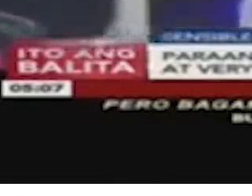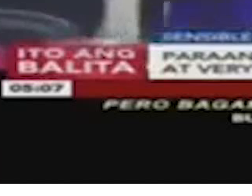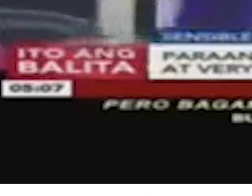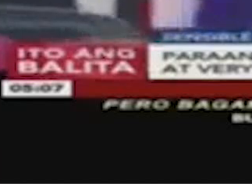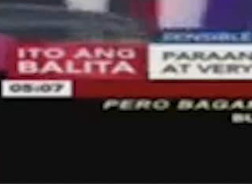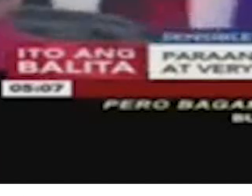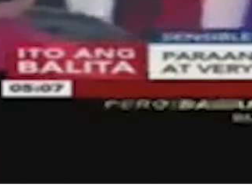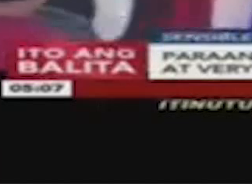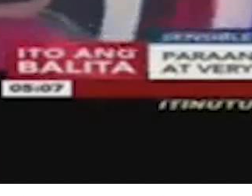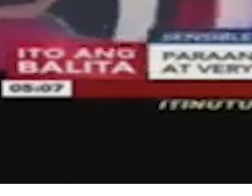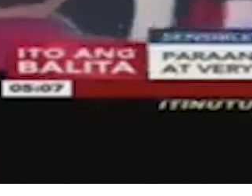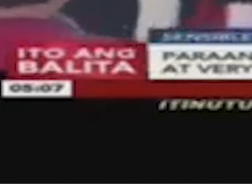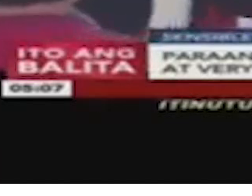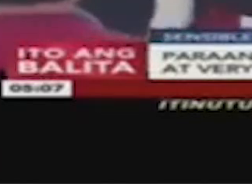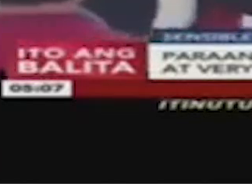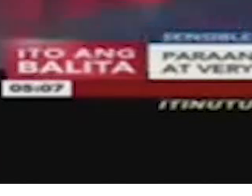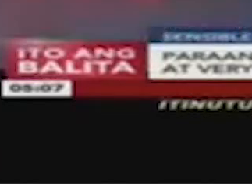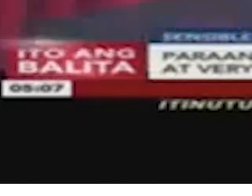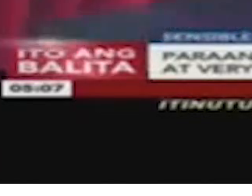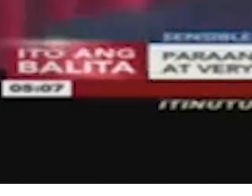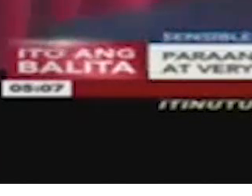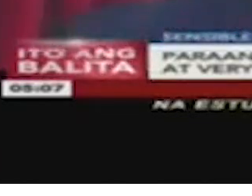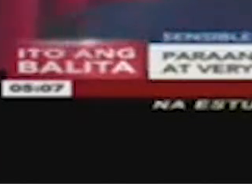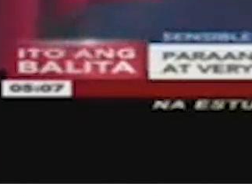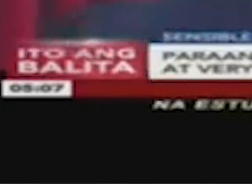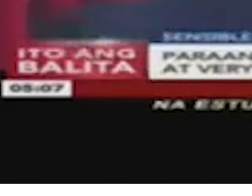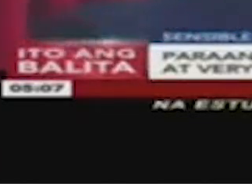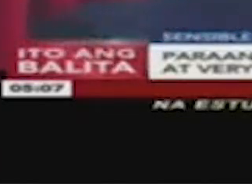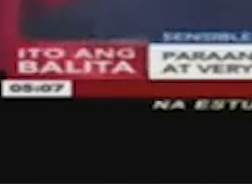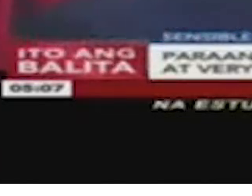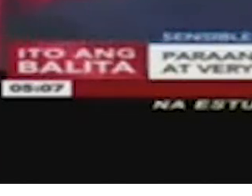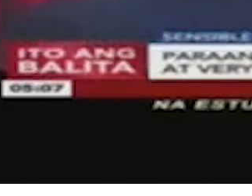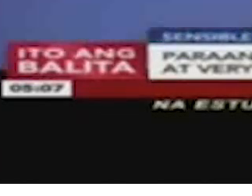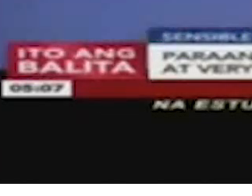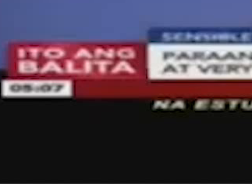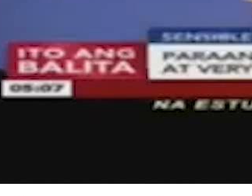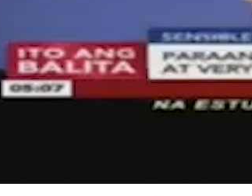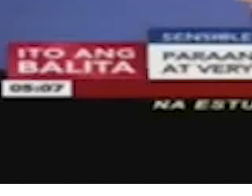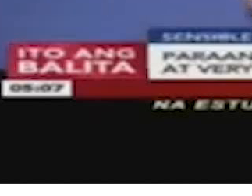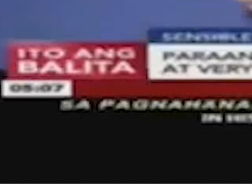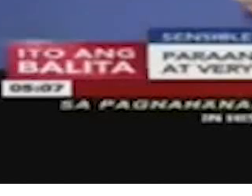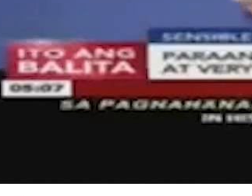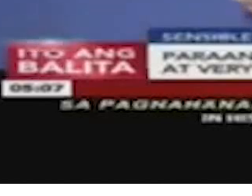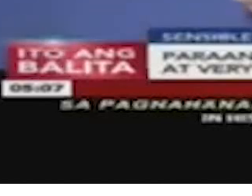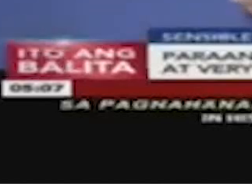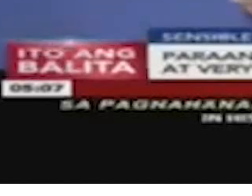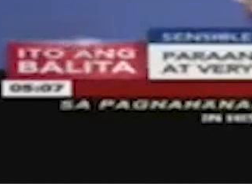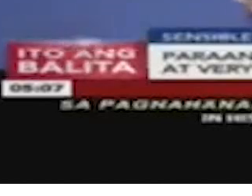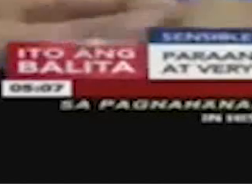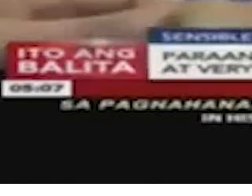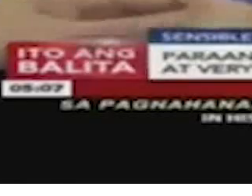batas, itinuturing niya ang kanyang sarili na estudyante ng buhay at relihiyon. Sa paghahanap niya ng mga salita